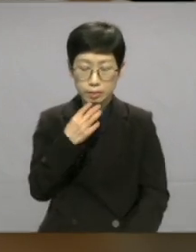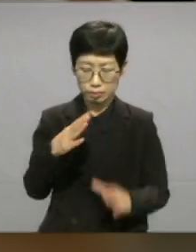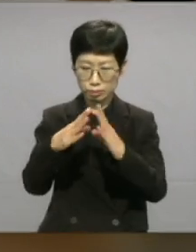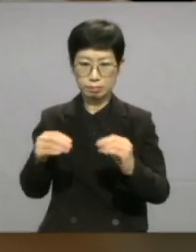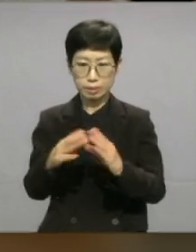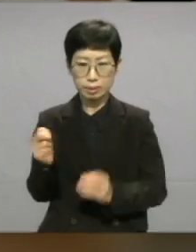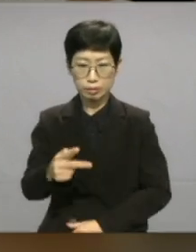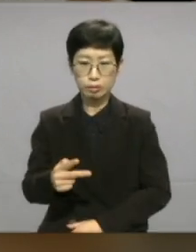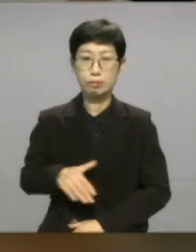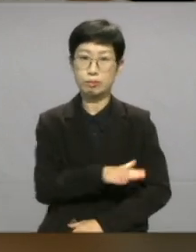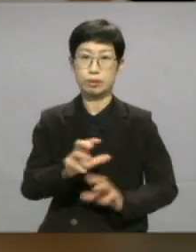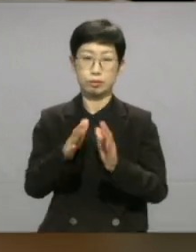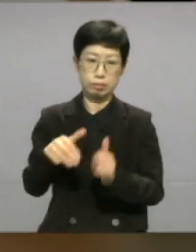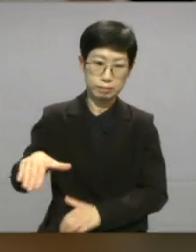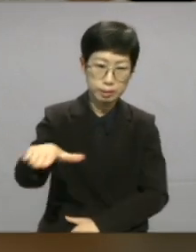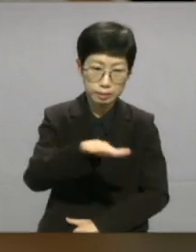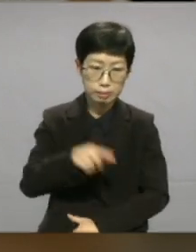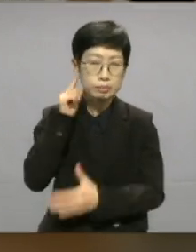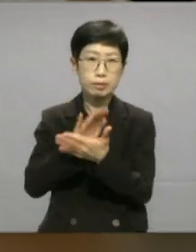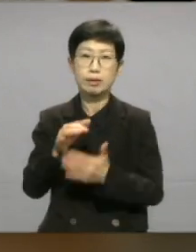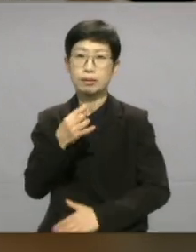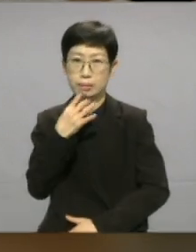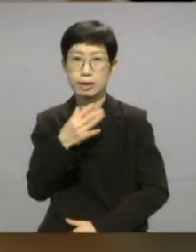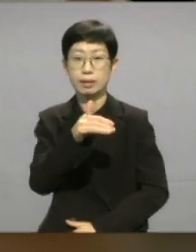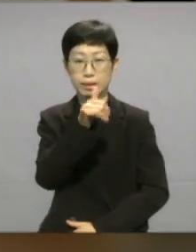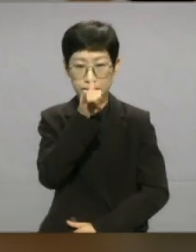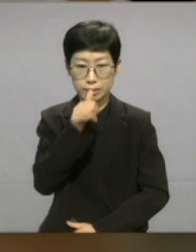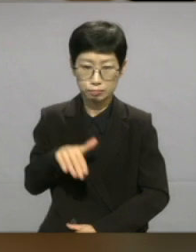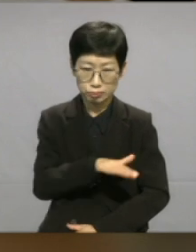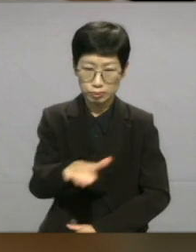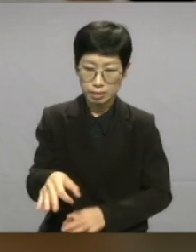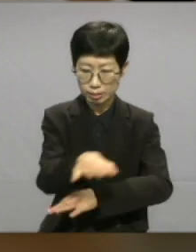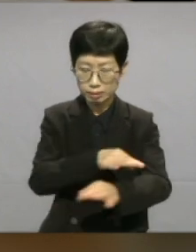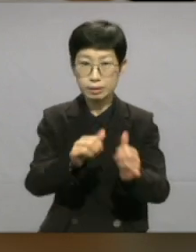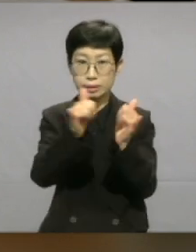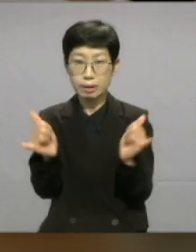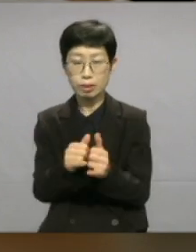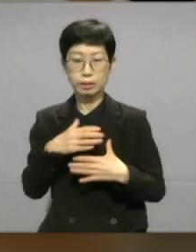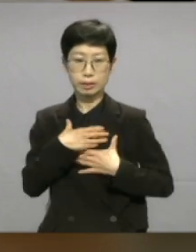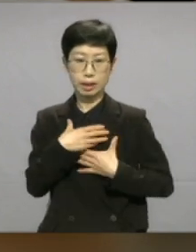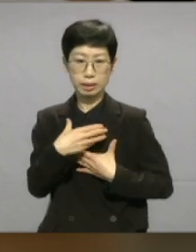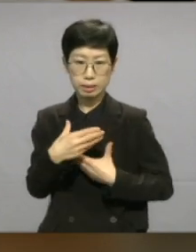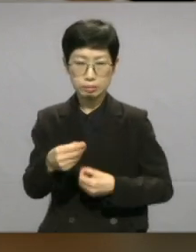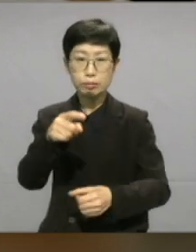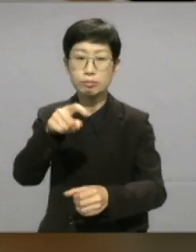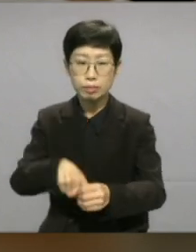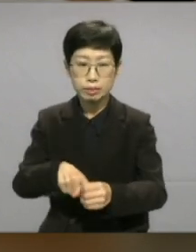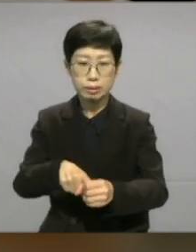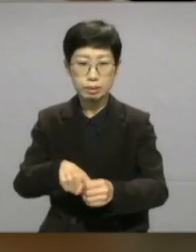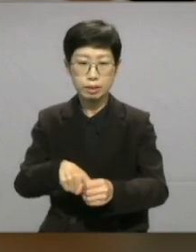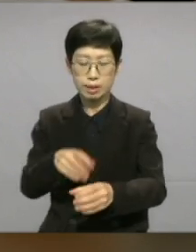doar România și pacea poporului nostru. Stabilitatea noastră economică și socială vine